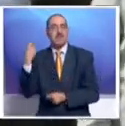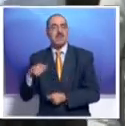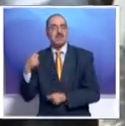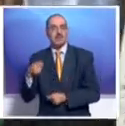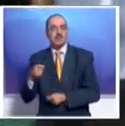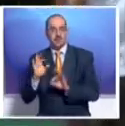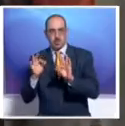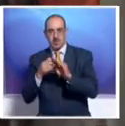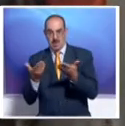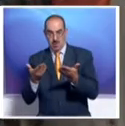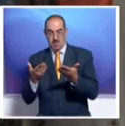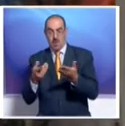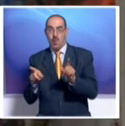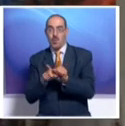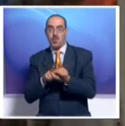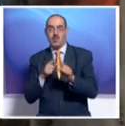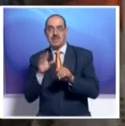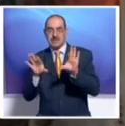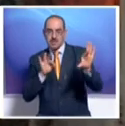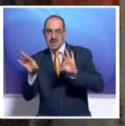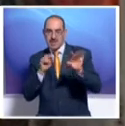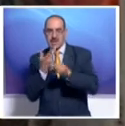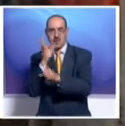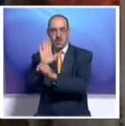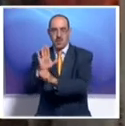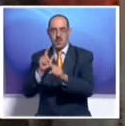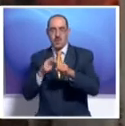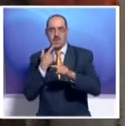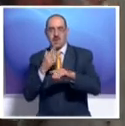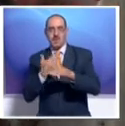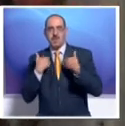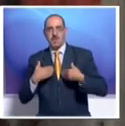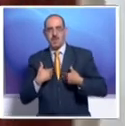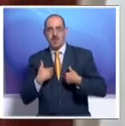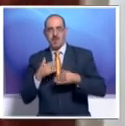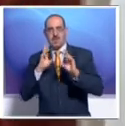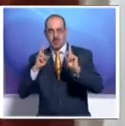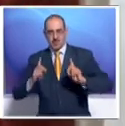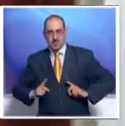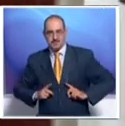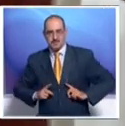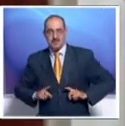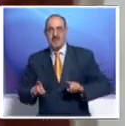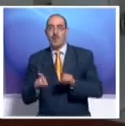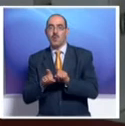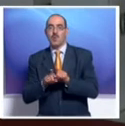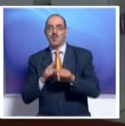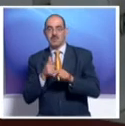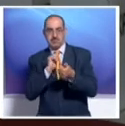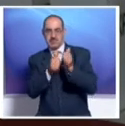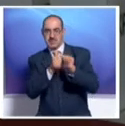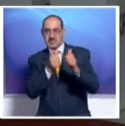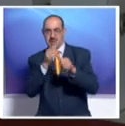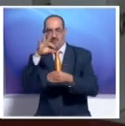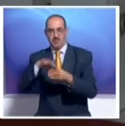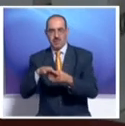التي تجرى اليوم، إضافة إلى اختيار ممثليهم في البرلمان والمجالس المحلية. هذا ويتنافس في الاقتراع